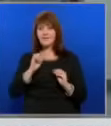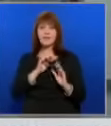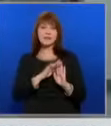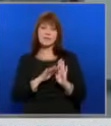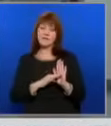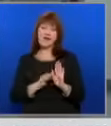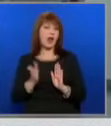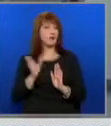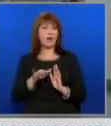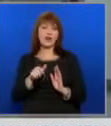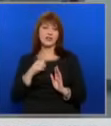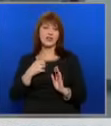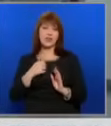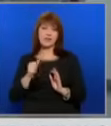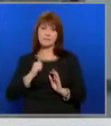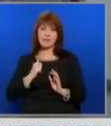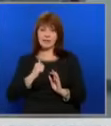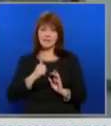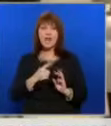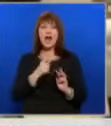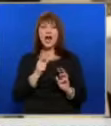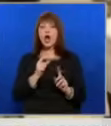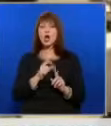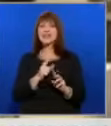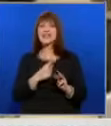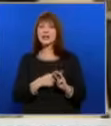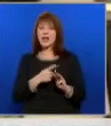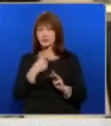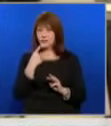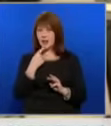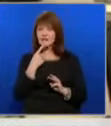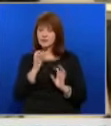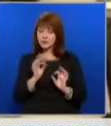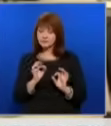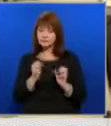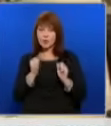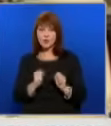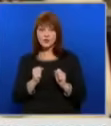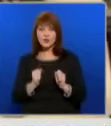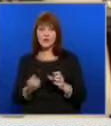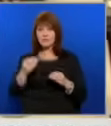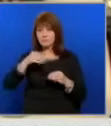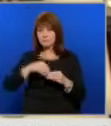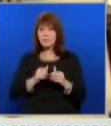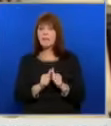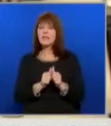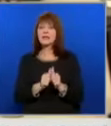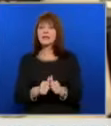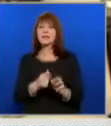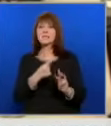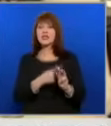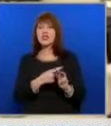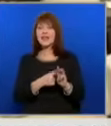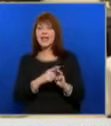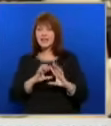ги спазваме. Председателят на парламента Росен Желязков е на позиция, че и в момента очакваме да се присъединим към шенгенското пространство